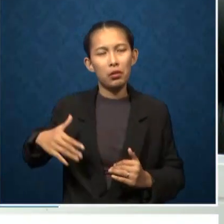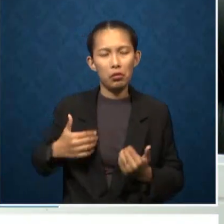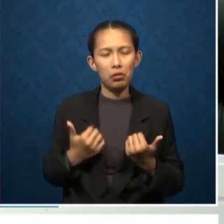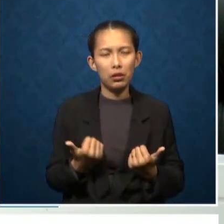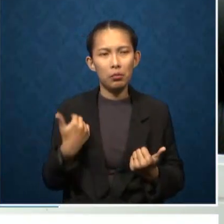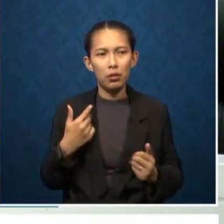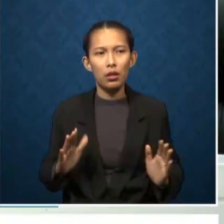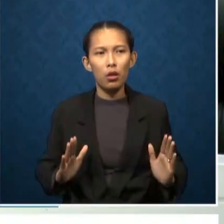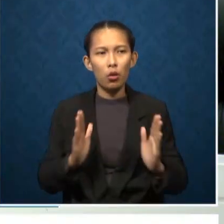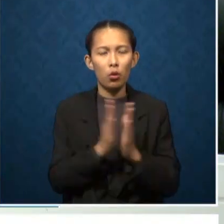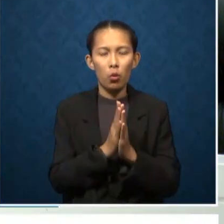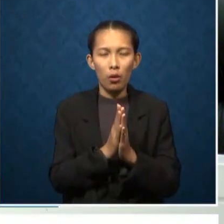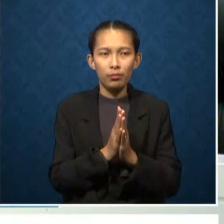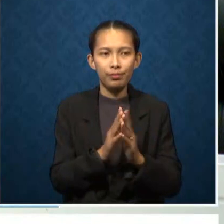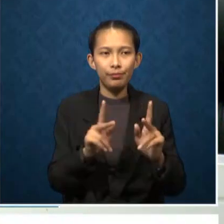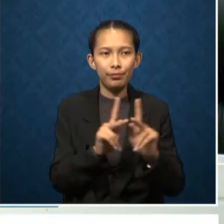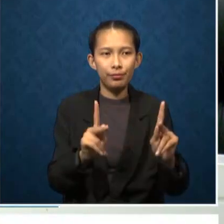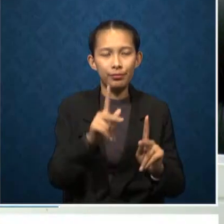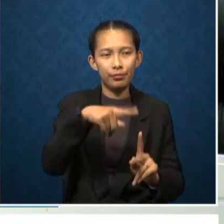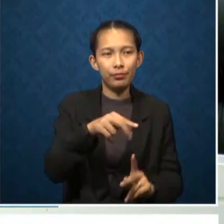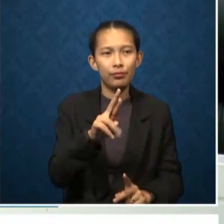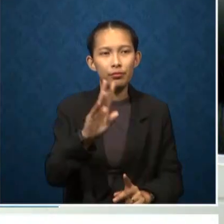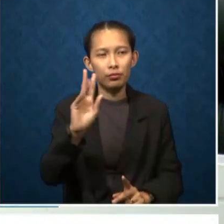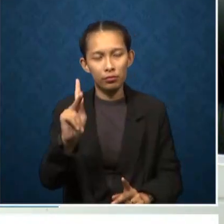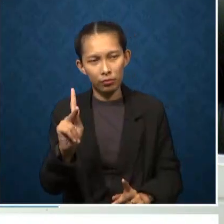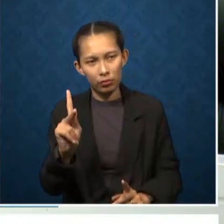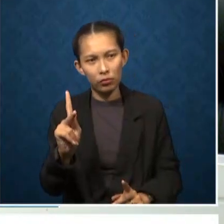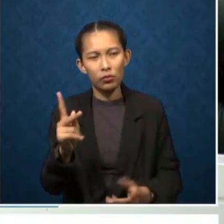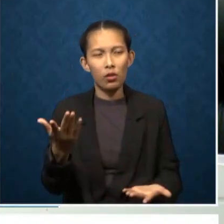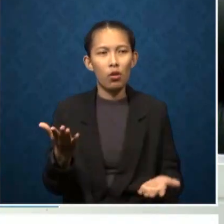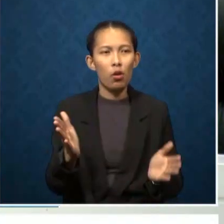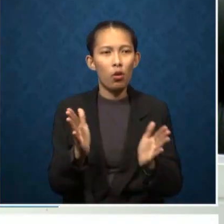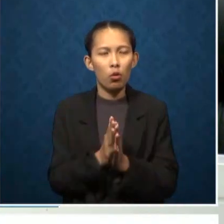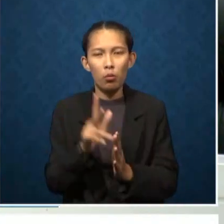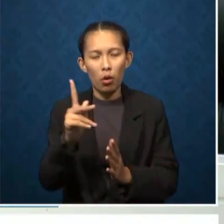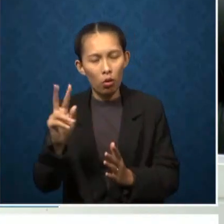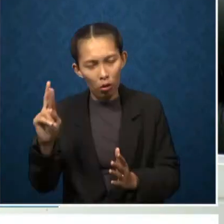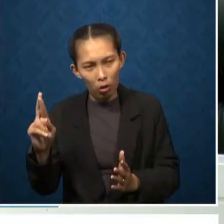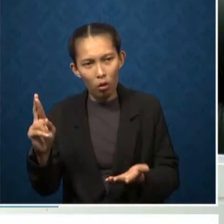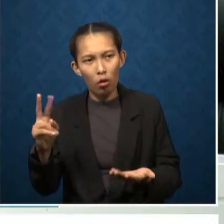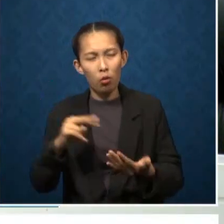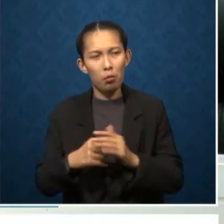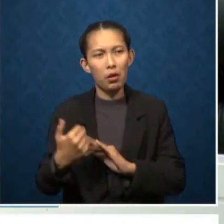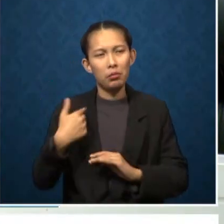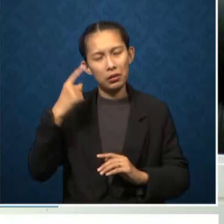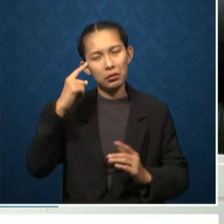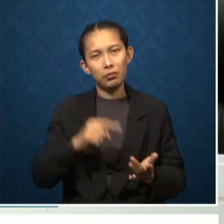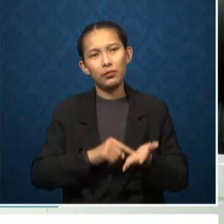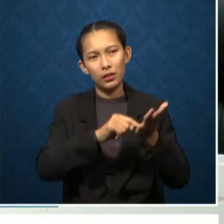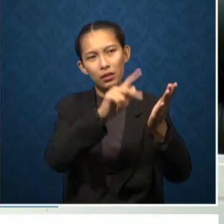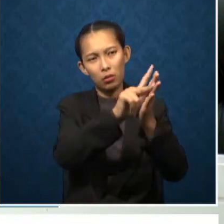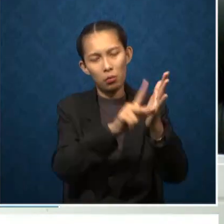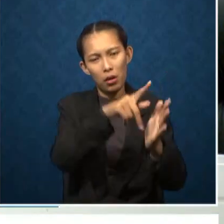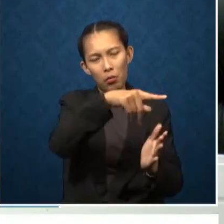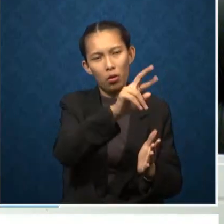ณะกรรมการกฤษฎีกานะคะสำนักงานพัฒนารัฐบาลดิจิทัลแล้วก็สำนักงานพัฒนาธุรกรรมอิเล็กทรอนิกส์นะคะได้เสนอกฎหมายพระราชบัญญัติ